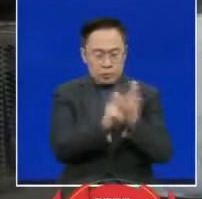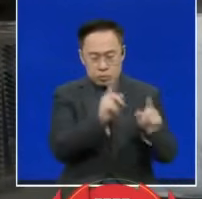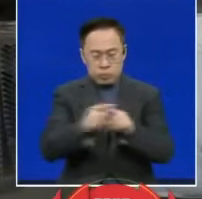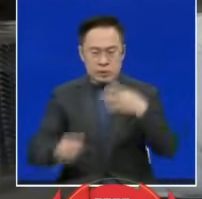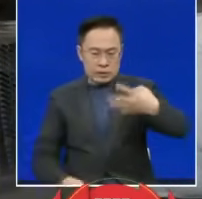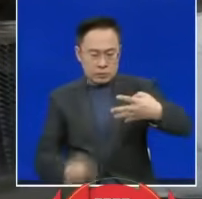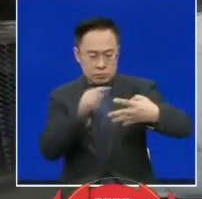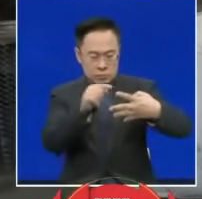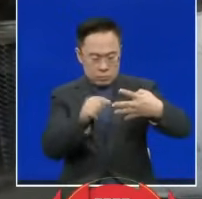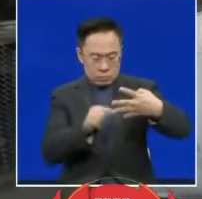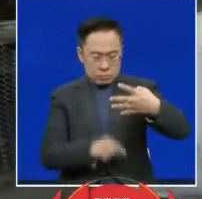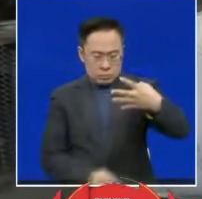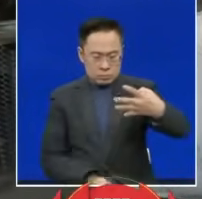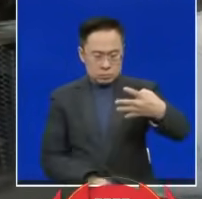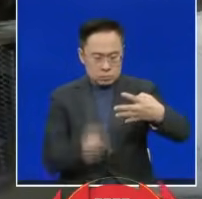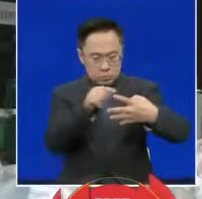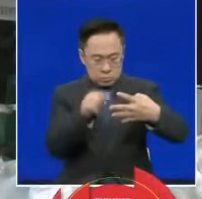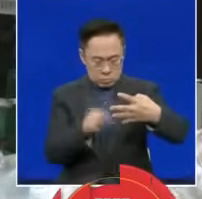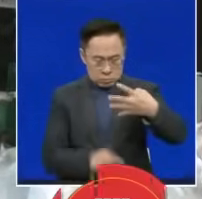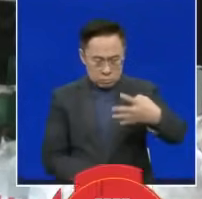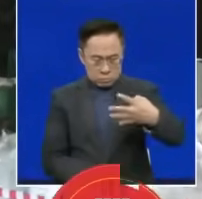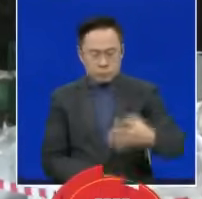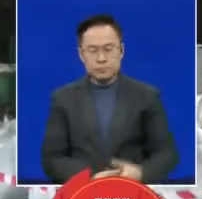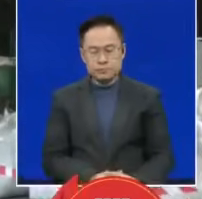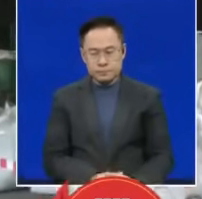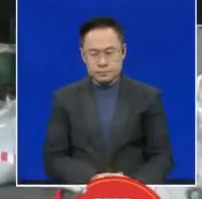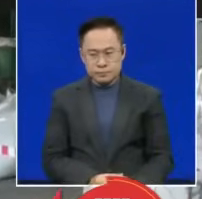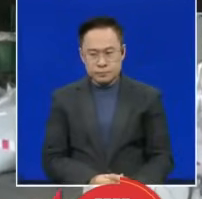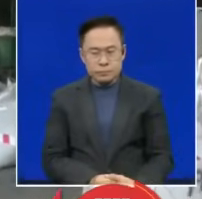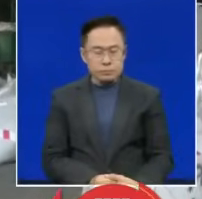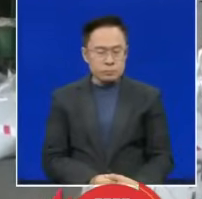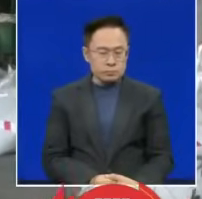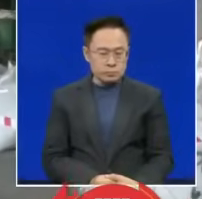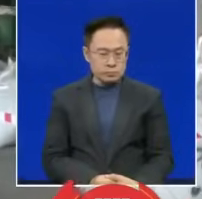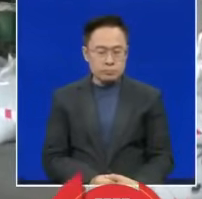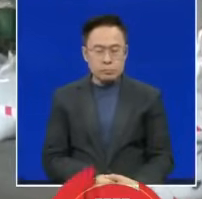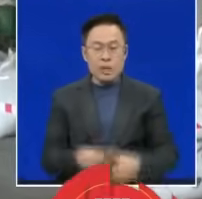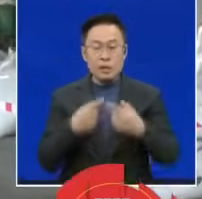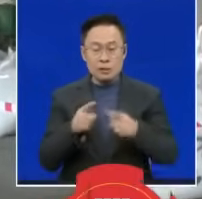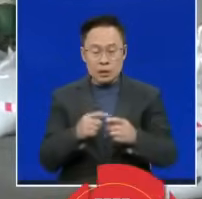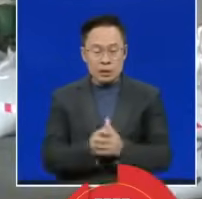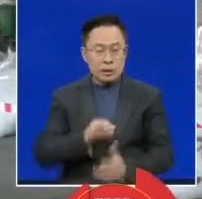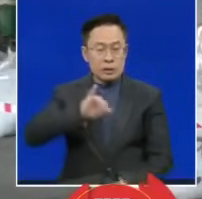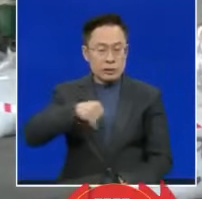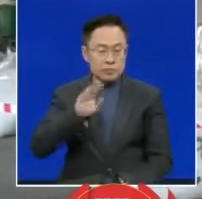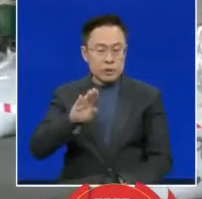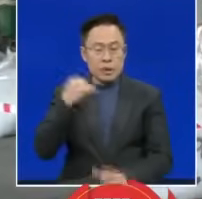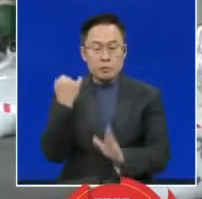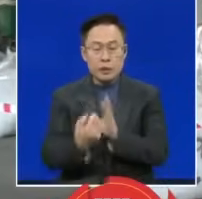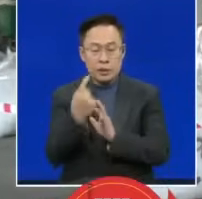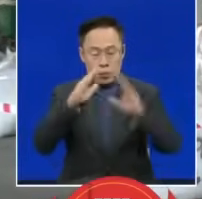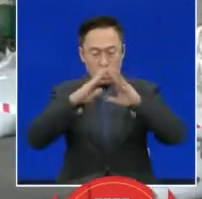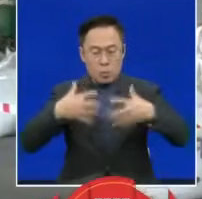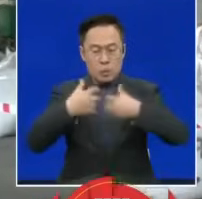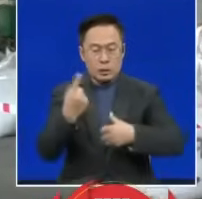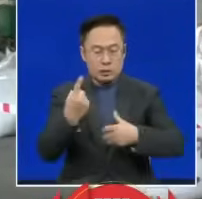อือเป็นเป็นปลายทางแห่งแห่งต่อจาก j&bแล้วนะโดนไปหลายข้อหาเลยนะแต่ตอนเนี้ยของที่ j&bยังโดนข้อหาเดียวก็คือพรบโรง